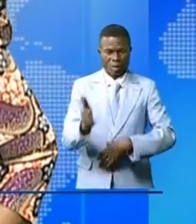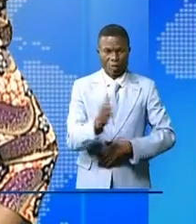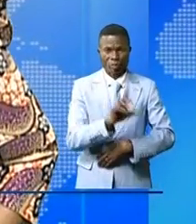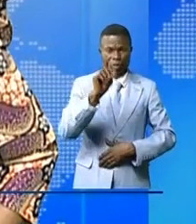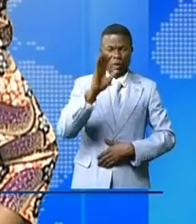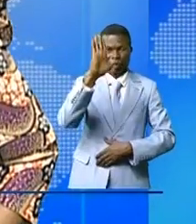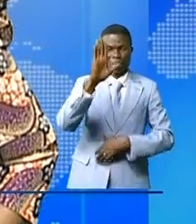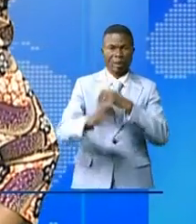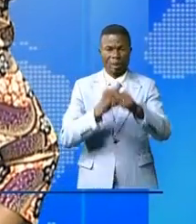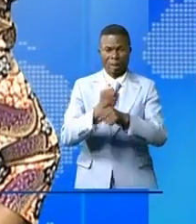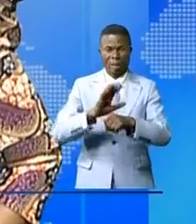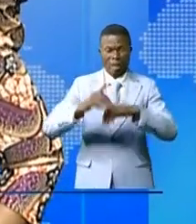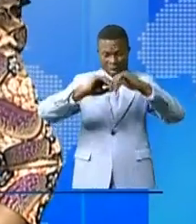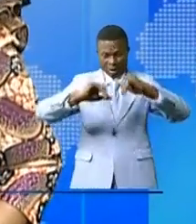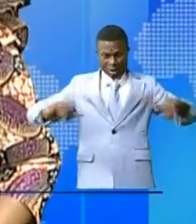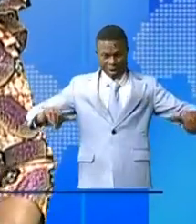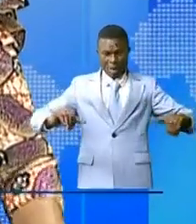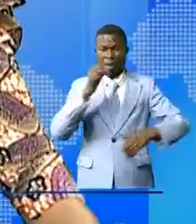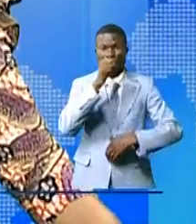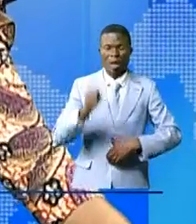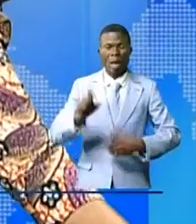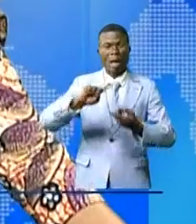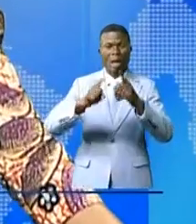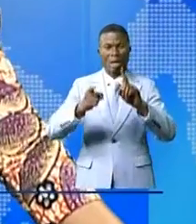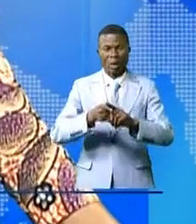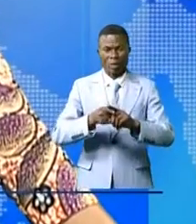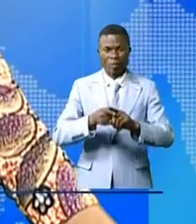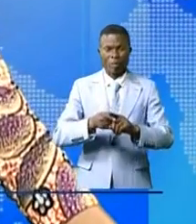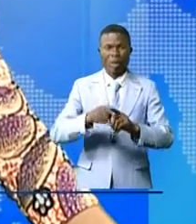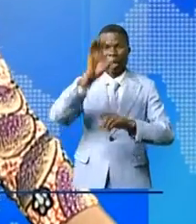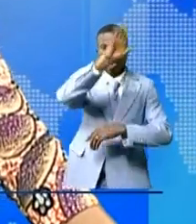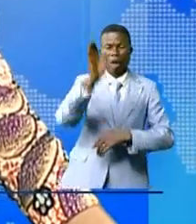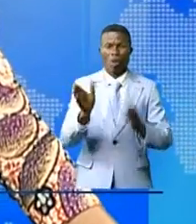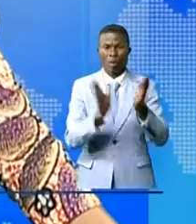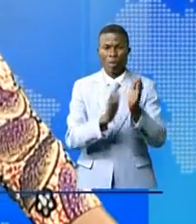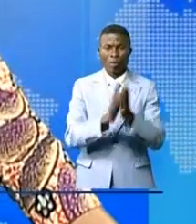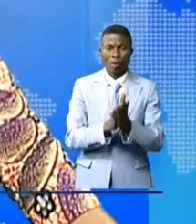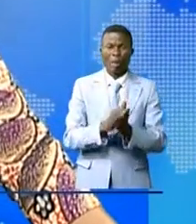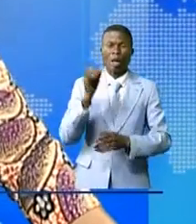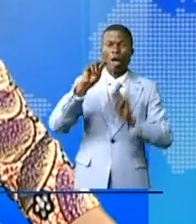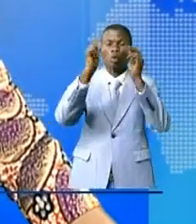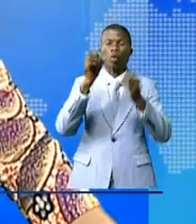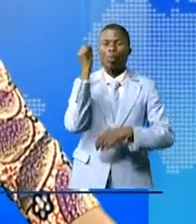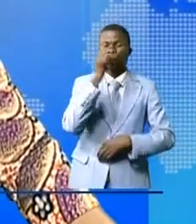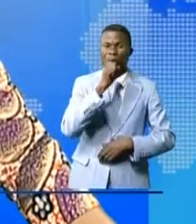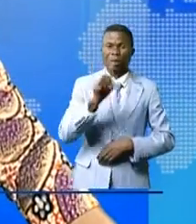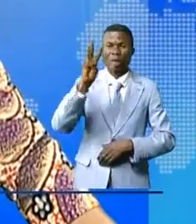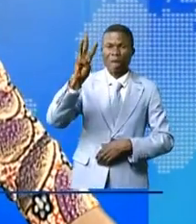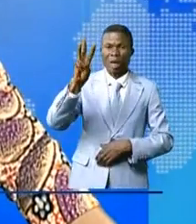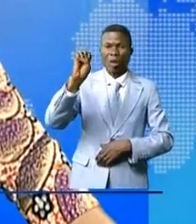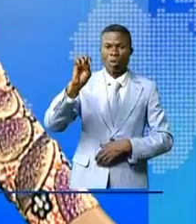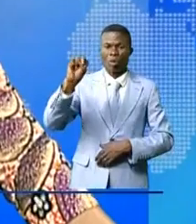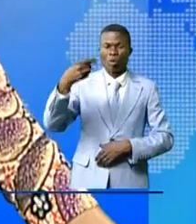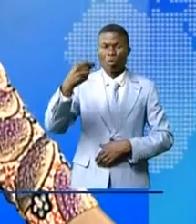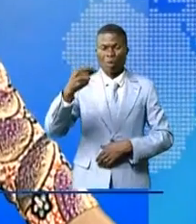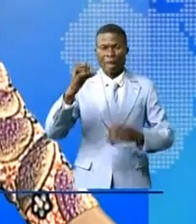25 ans après leur séparation, les anciens camarades de la commune de Bandalungwa, de Wenge Muzika BCBG 4x4 Toutara, vont